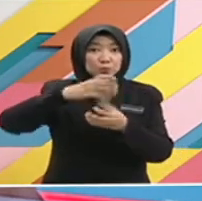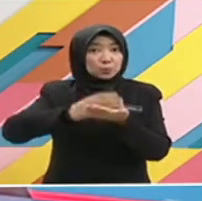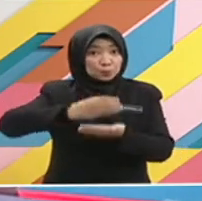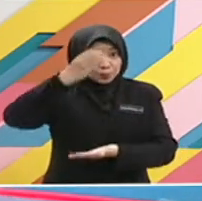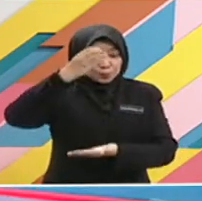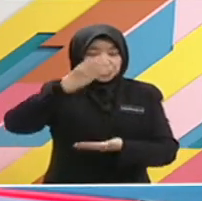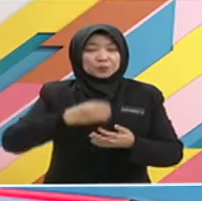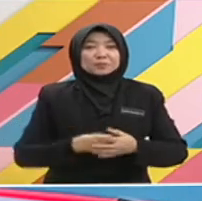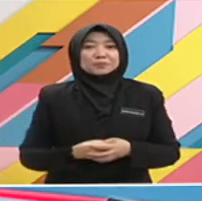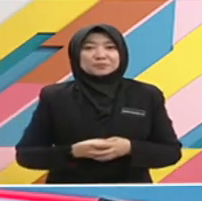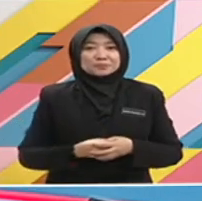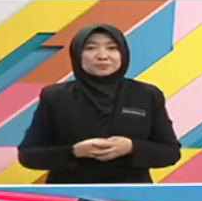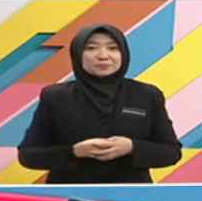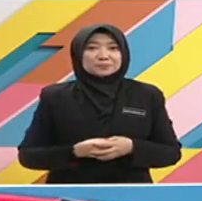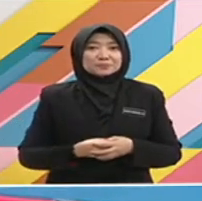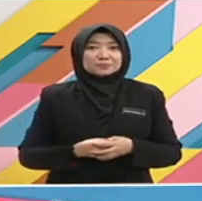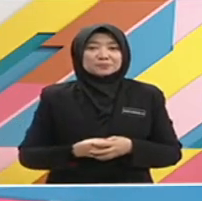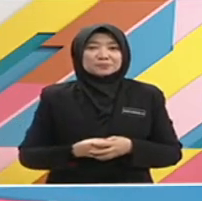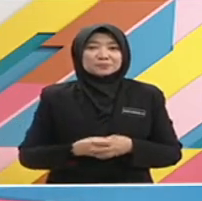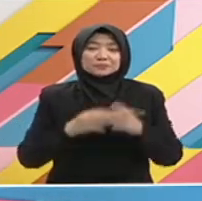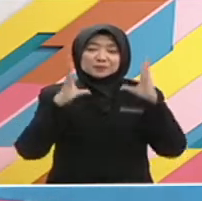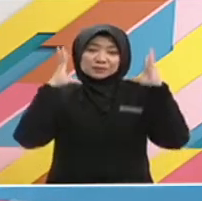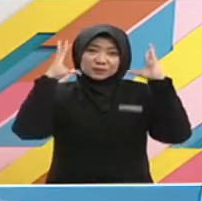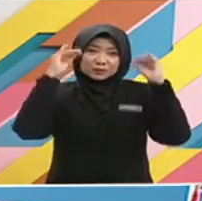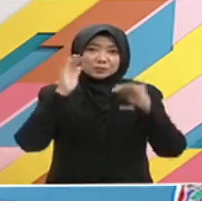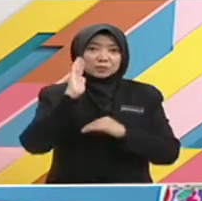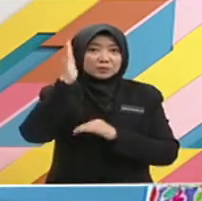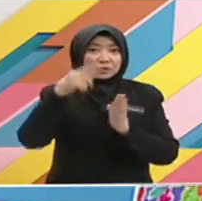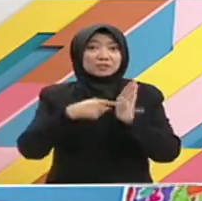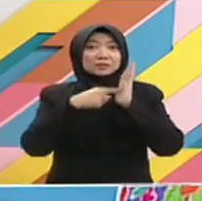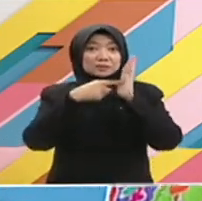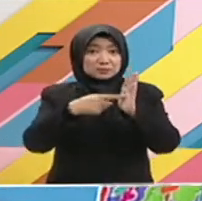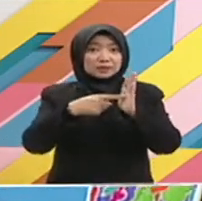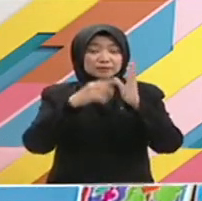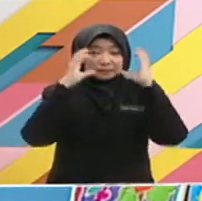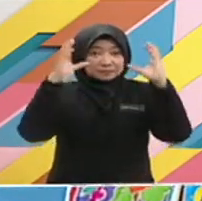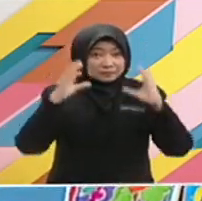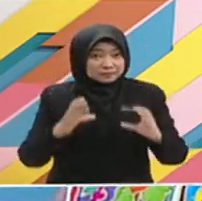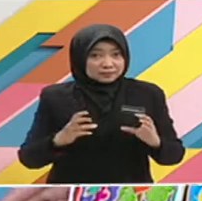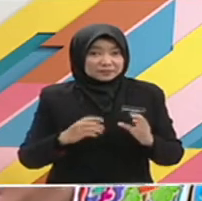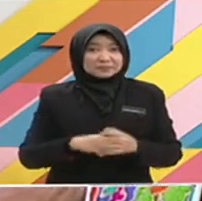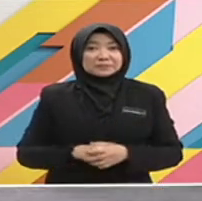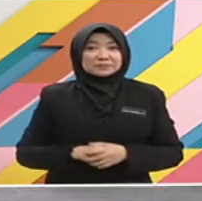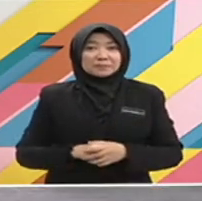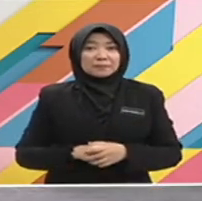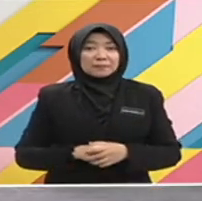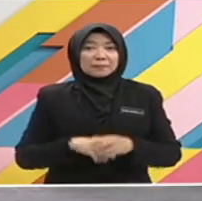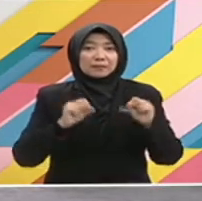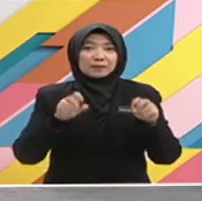acuan yang saya adalah. Jadi kita akan buat bentuk seperti ini. Bintang-bintang. Boleh buka. Baik. Ya. Nisan boleh